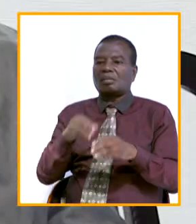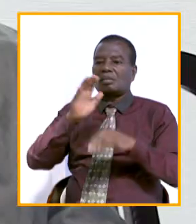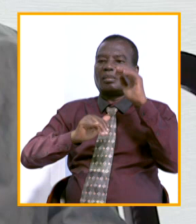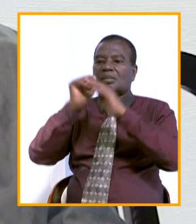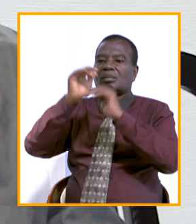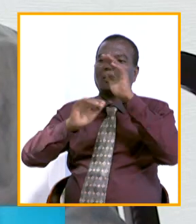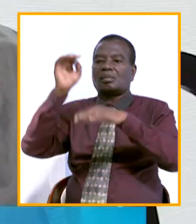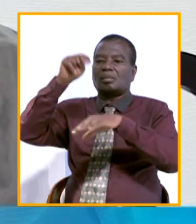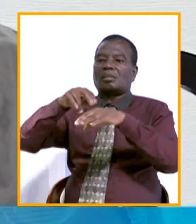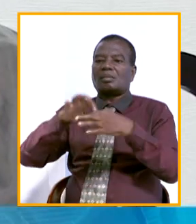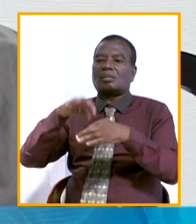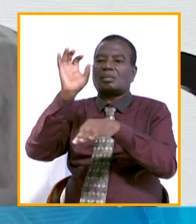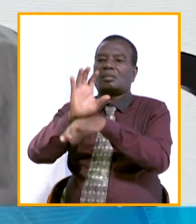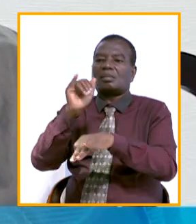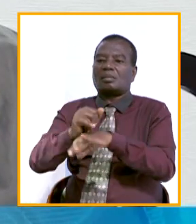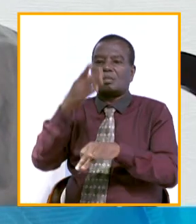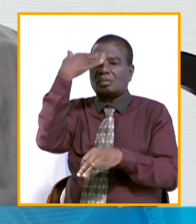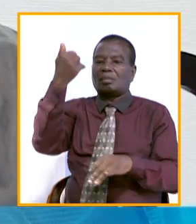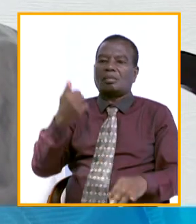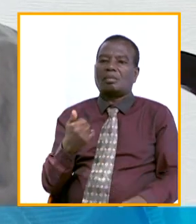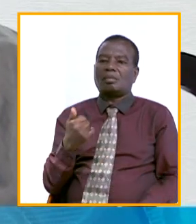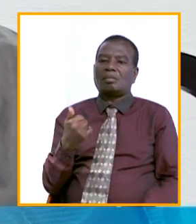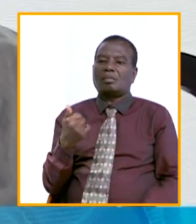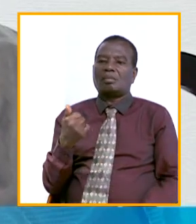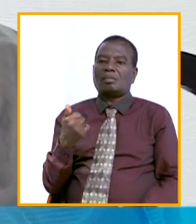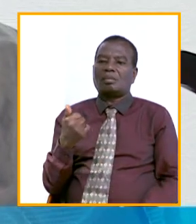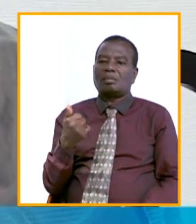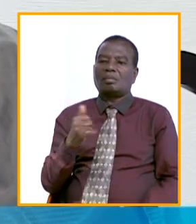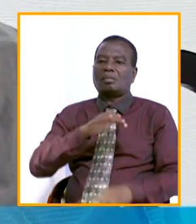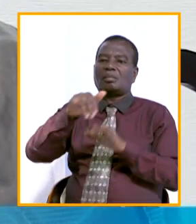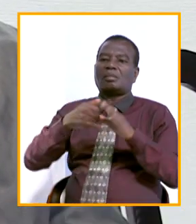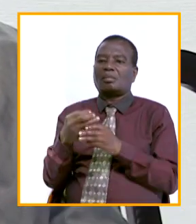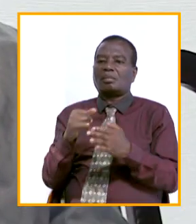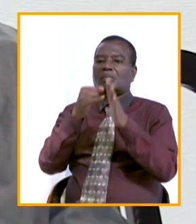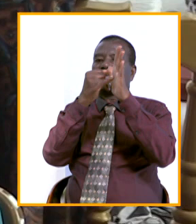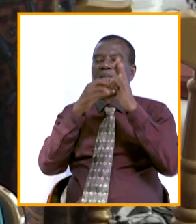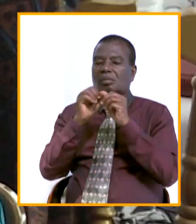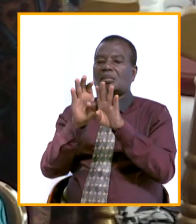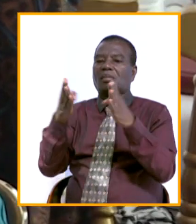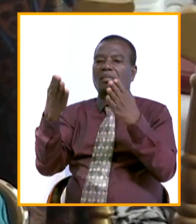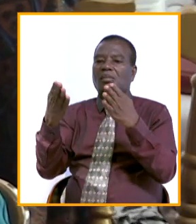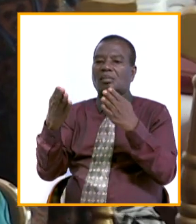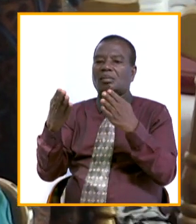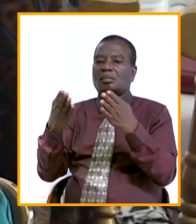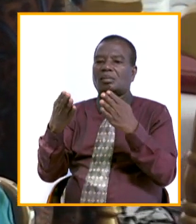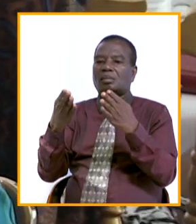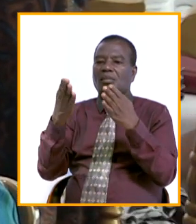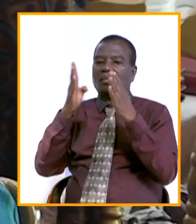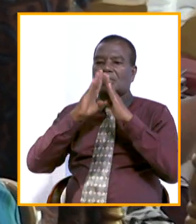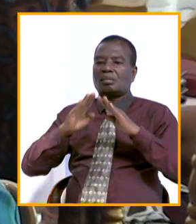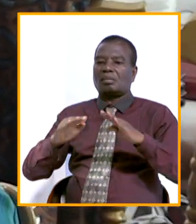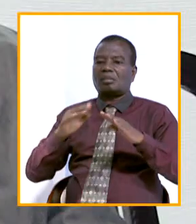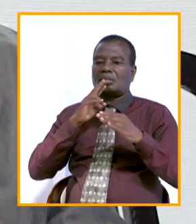de la Côte d'Ivoire. Pourquoi ? Tous les indices sont ouverts. La paix est une